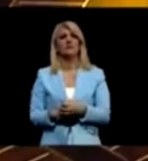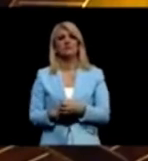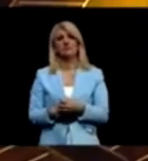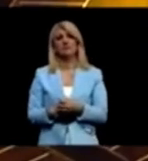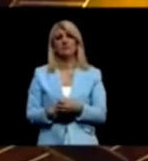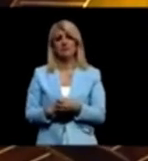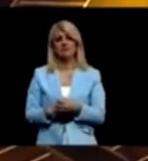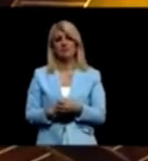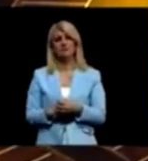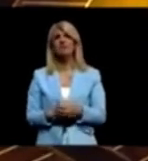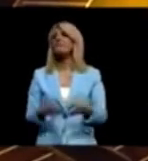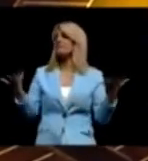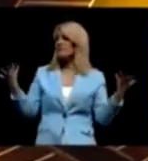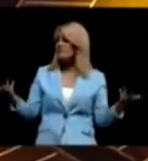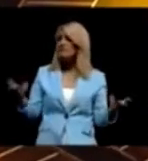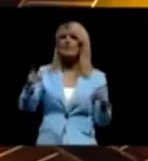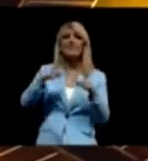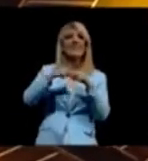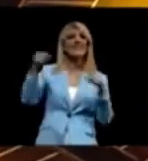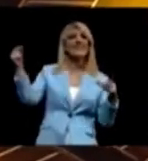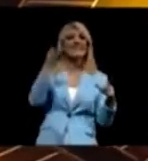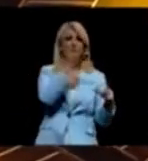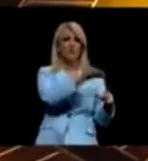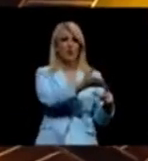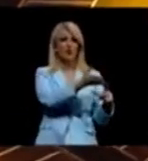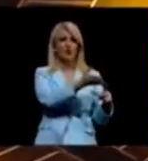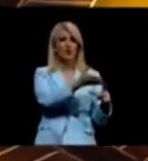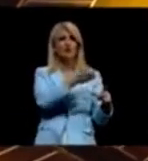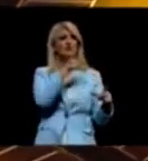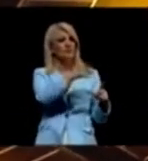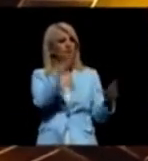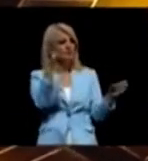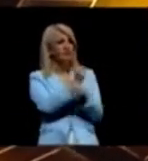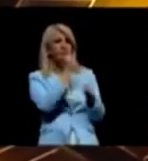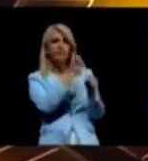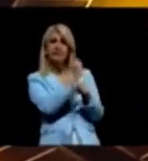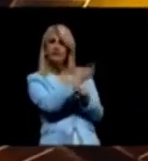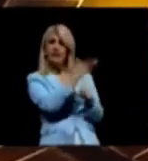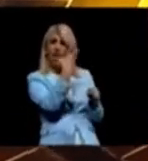την ευρύτερη γειτονιά μας και να μην μπορούμε να το κάνουμε στην Ελλάδα. Η επόμενη